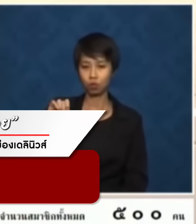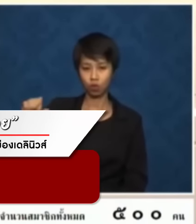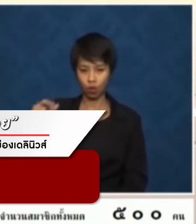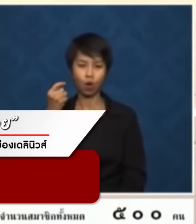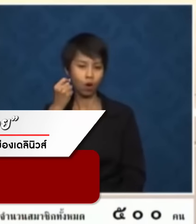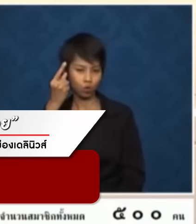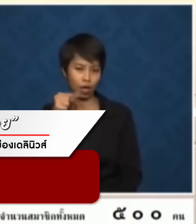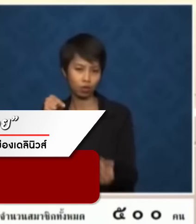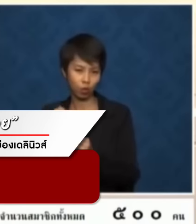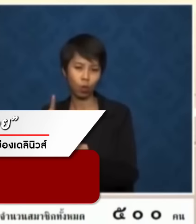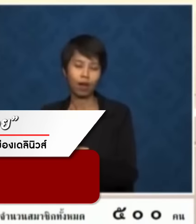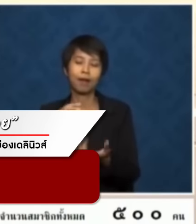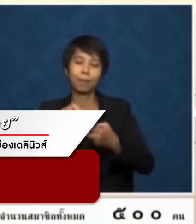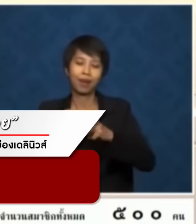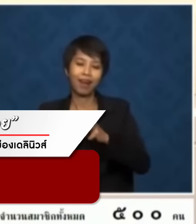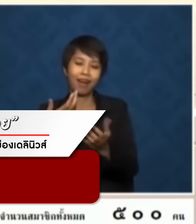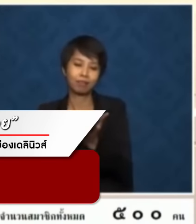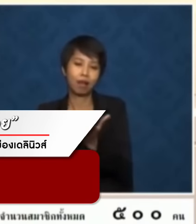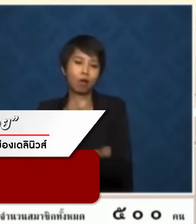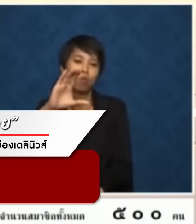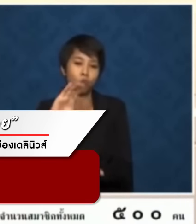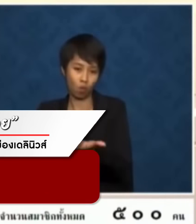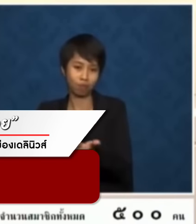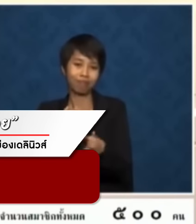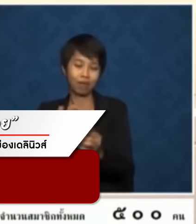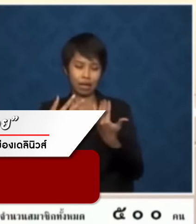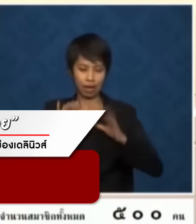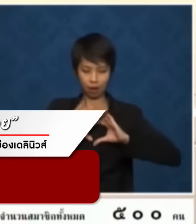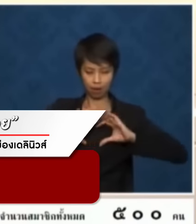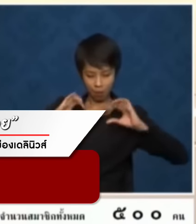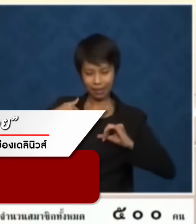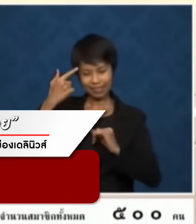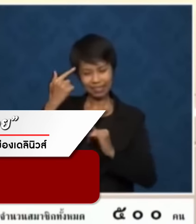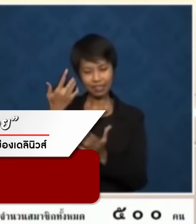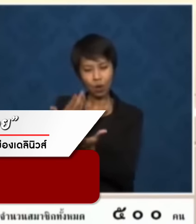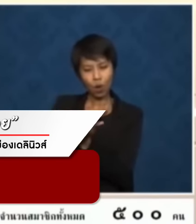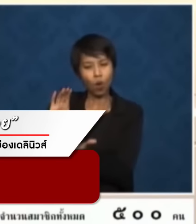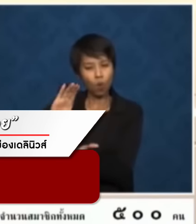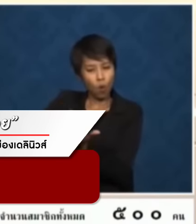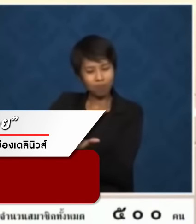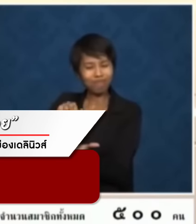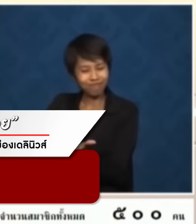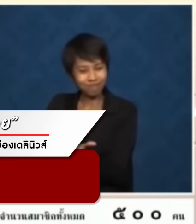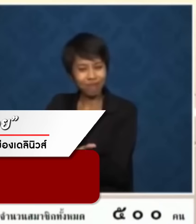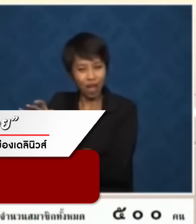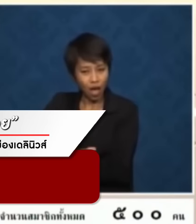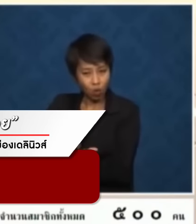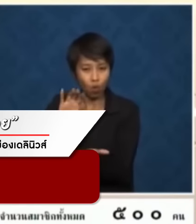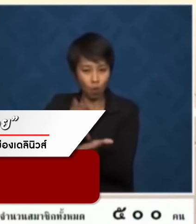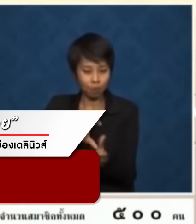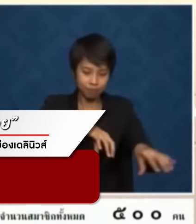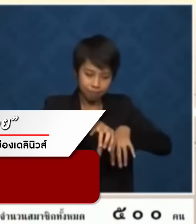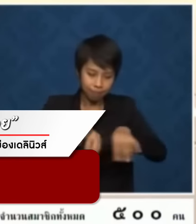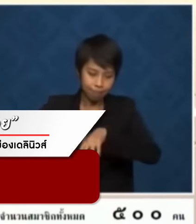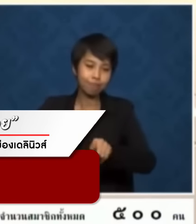เนี่ยมันต้องใช้ให้ทันนะครับภายในวันที่30กันยานะครับก็เดี๋ยวอาจจะมีปัญหามีอะไรกันแล้ว